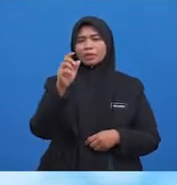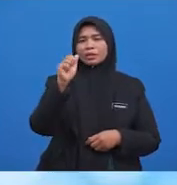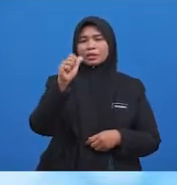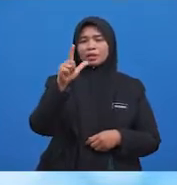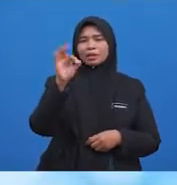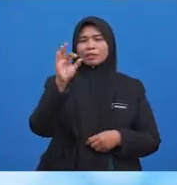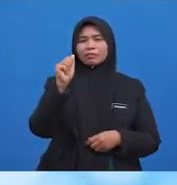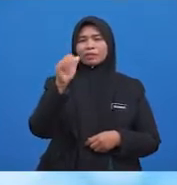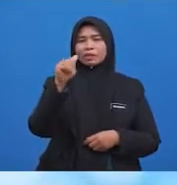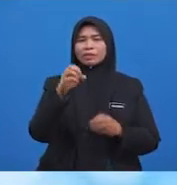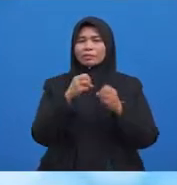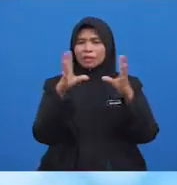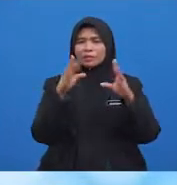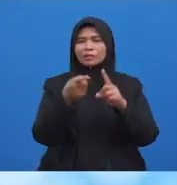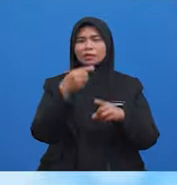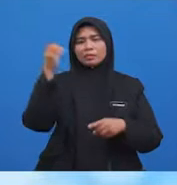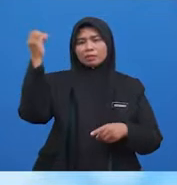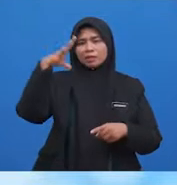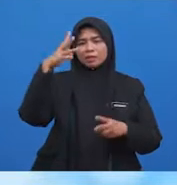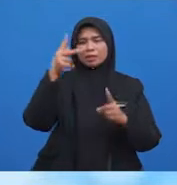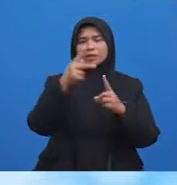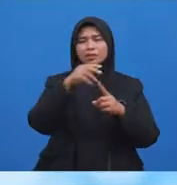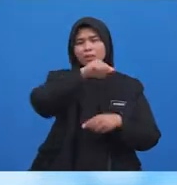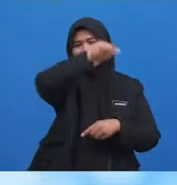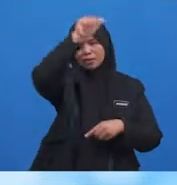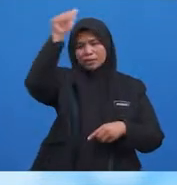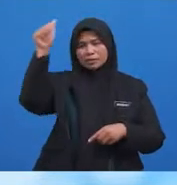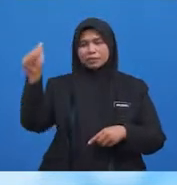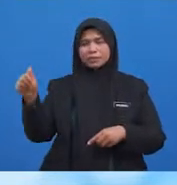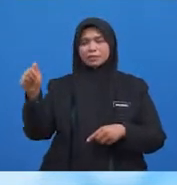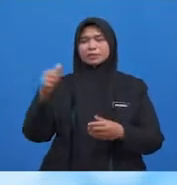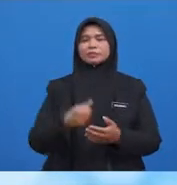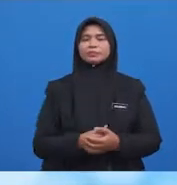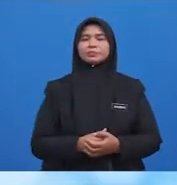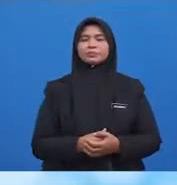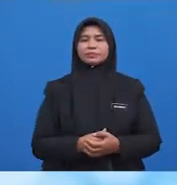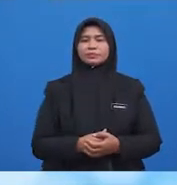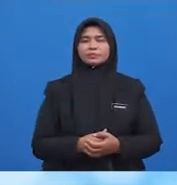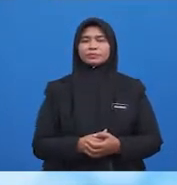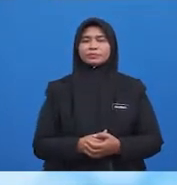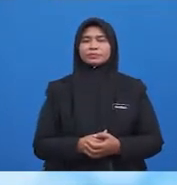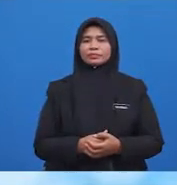yang meletus dari matahari ke angka selepas